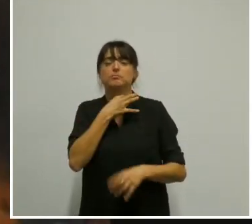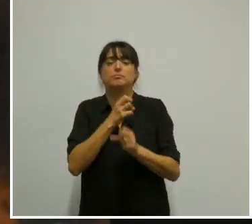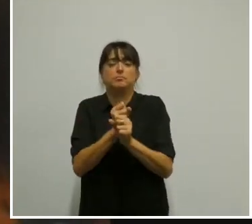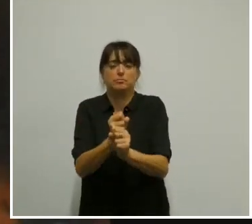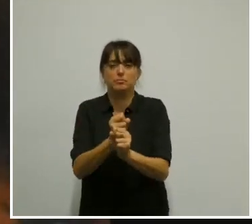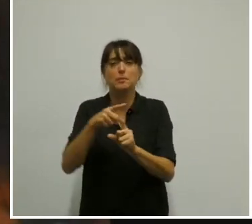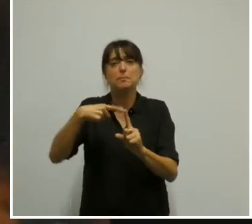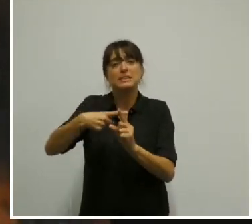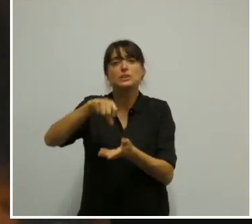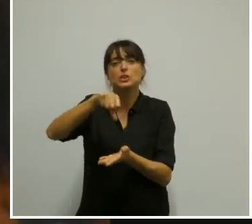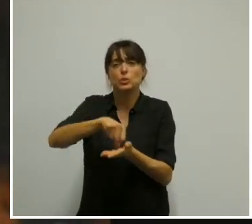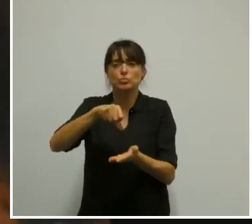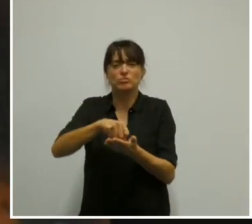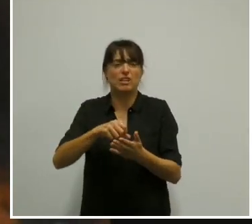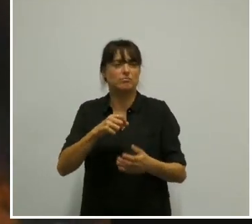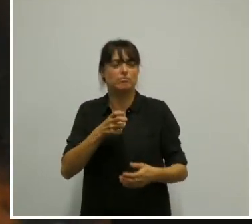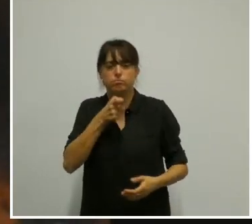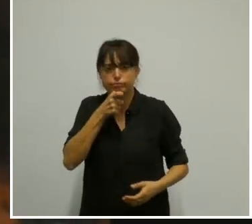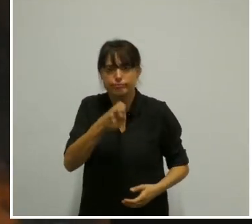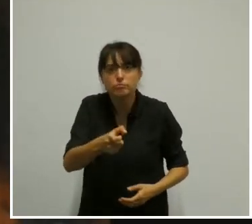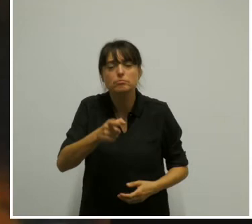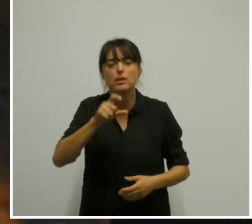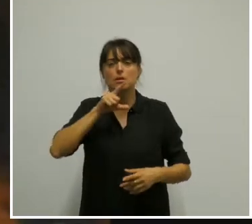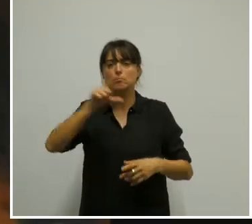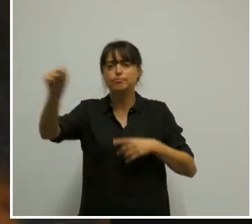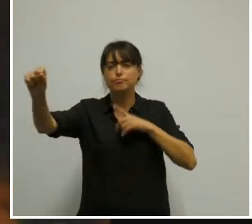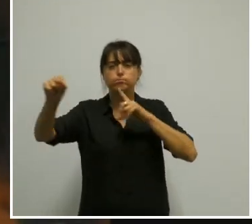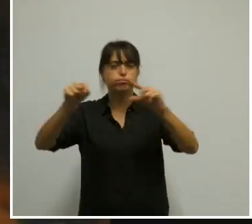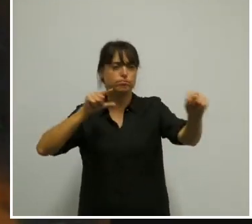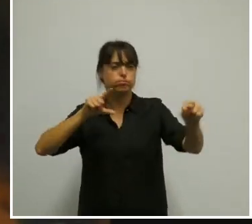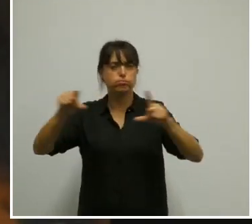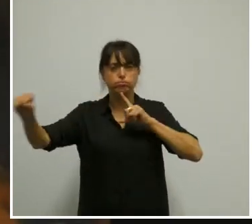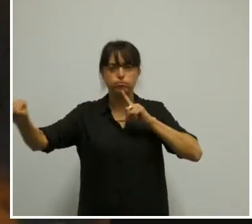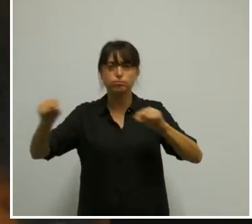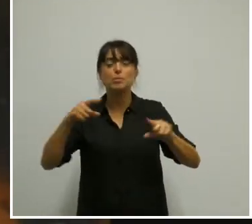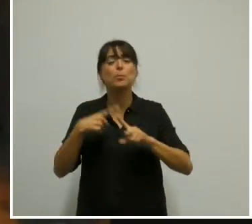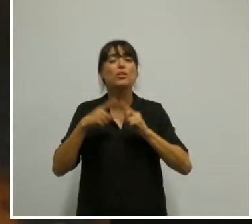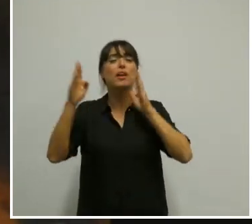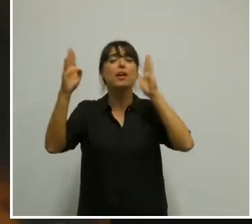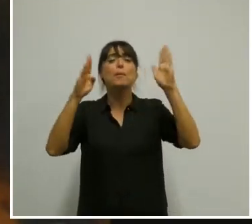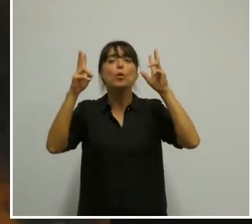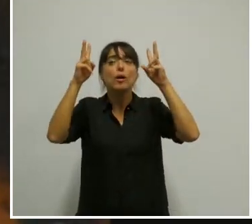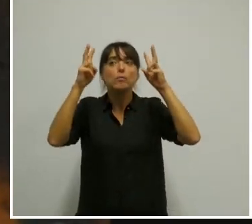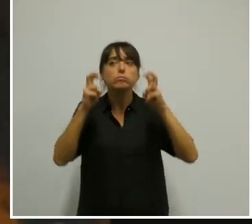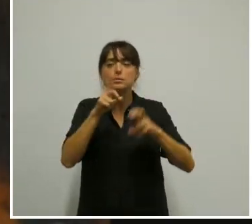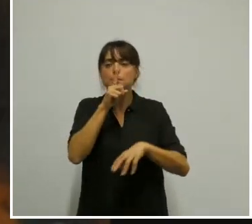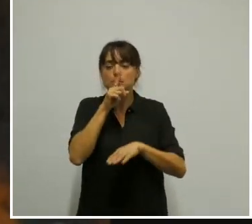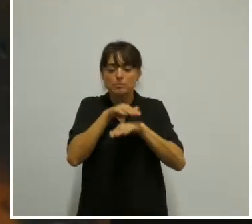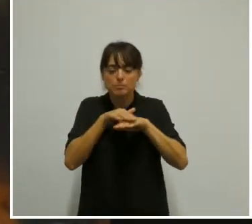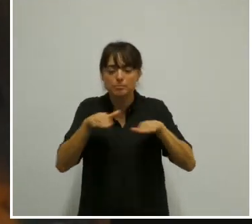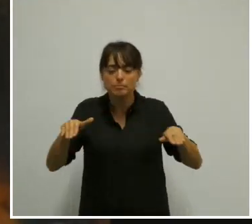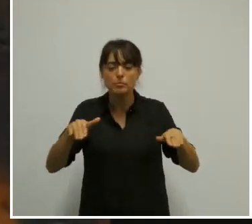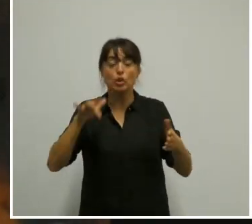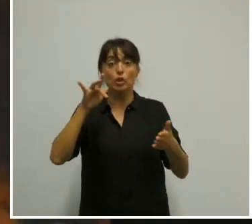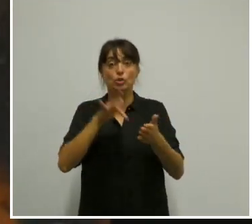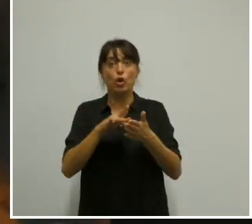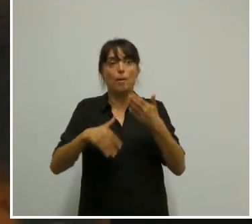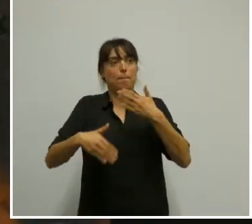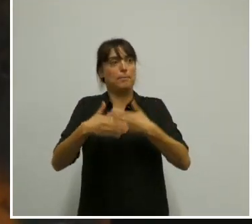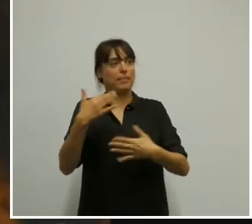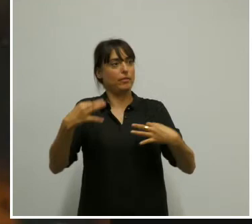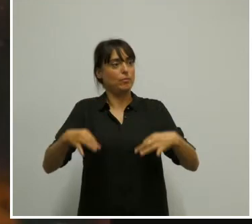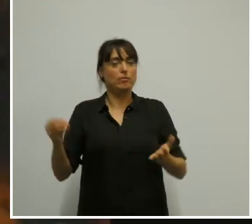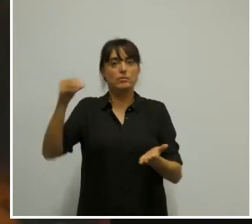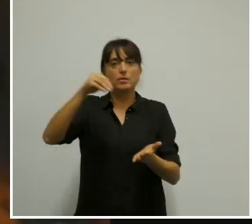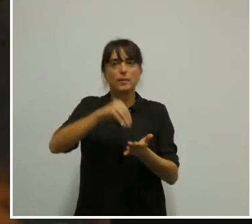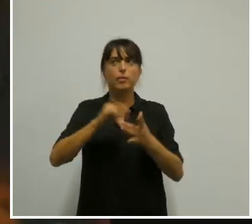més que mai després del silenci de la pandèmia i molta gent llavors busca altres necessitats. Per això també la ciutat s'ha de transformar per adaptar